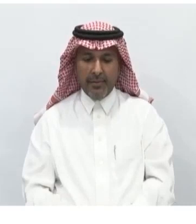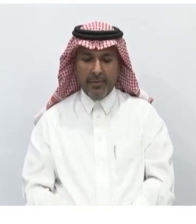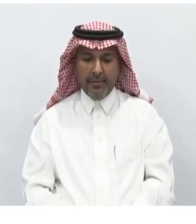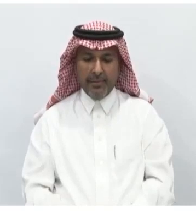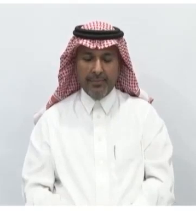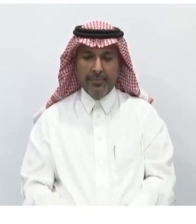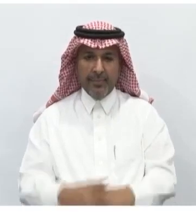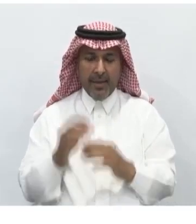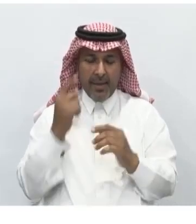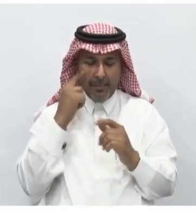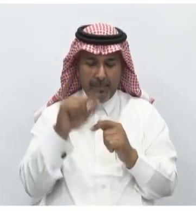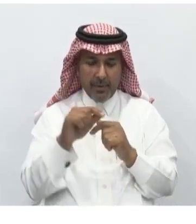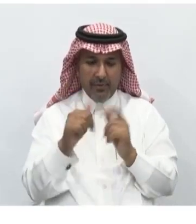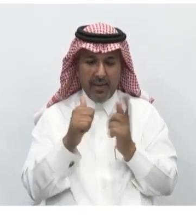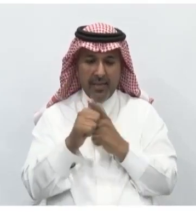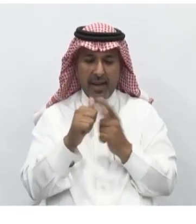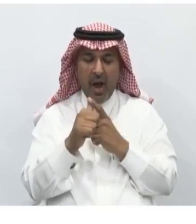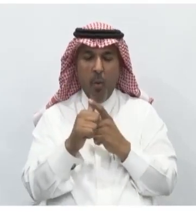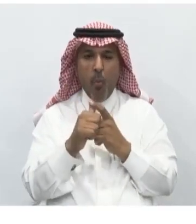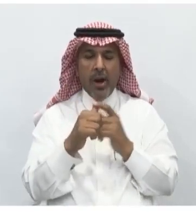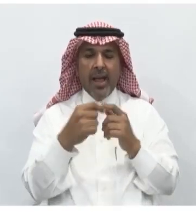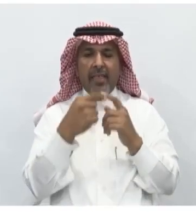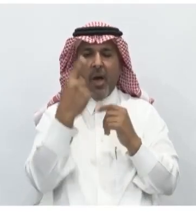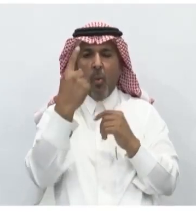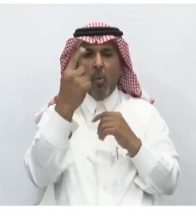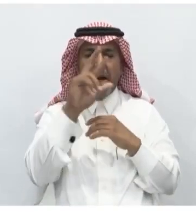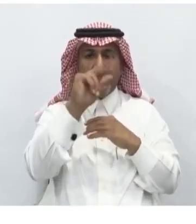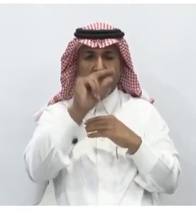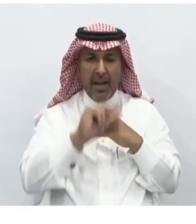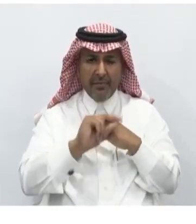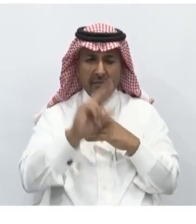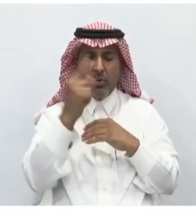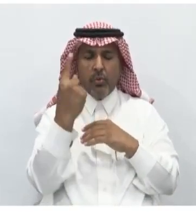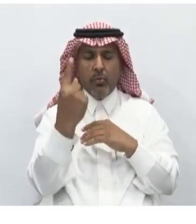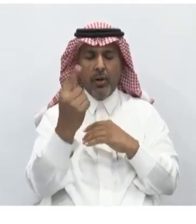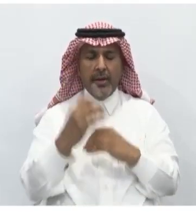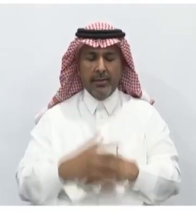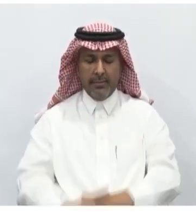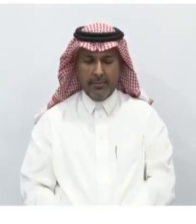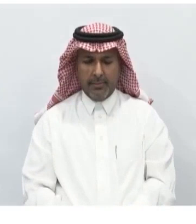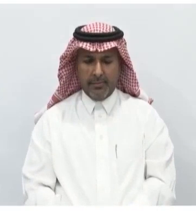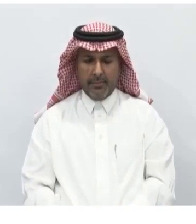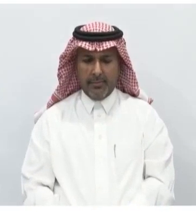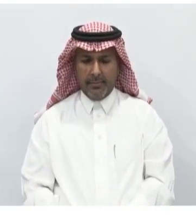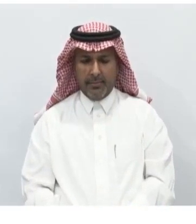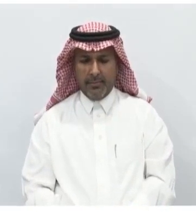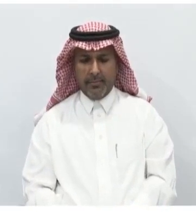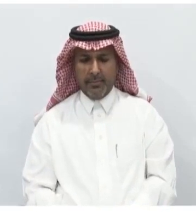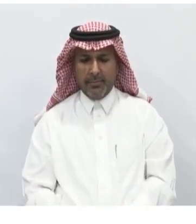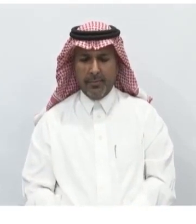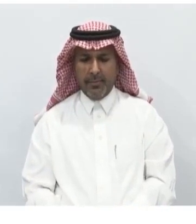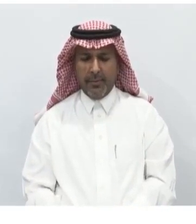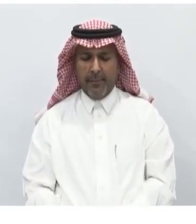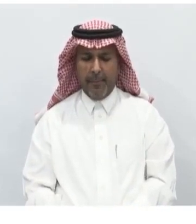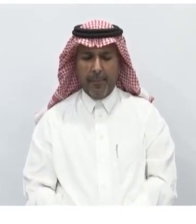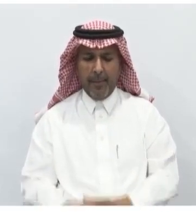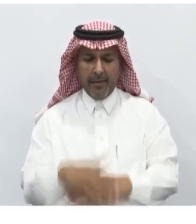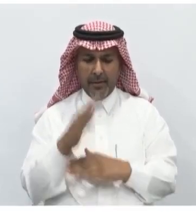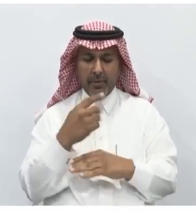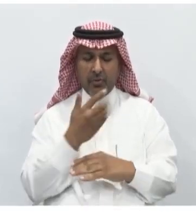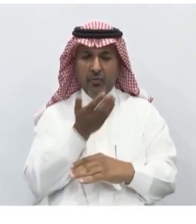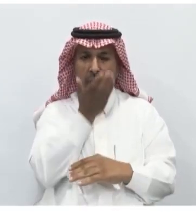بالقسمة لكلوريد الكوبلت مولات كلوريد الكوبلت على مولات كلوريد الكوبلت طبعاً نفس الرقم فسيعطيني